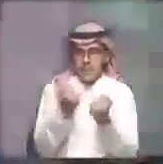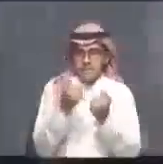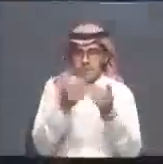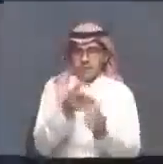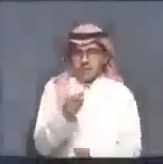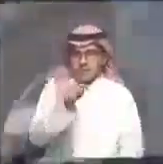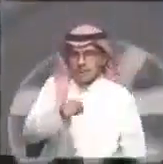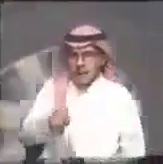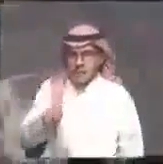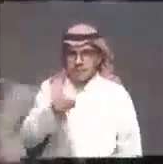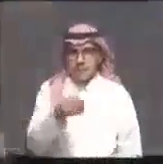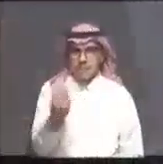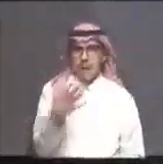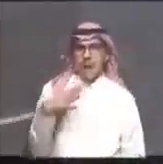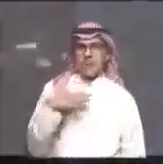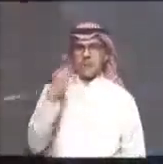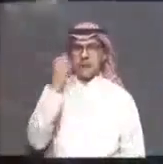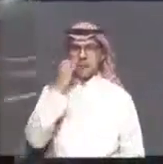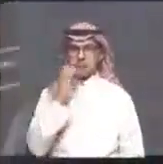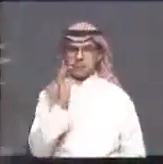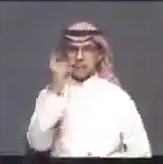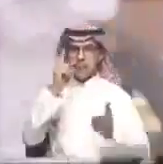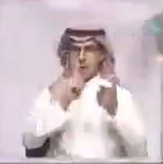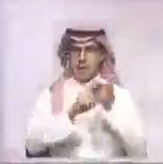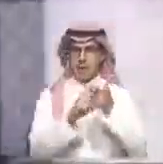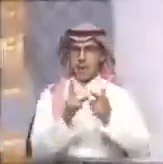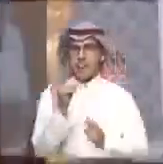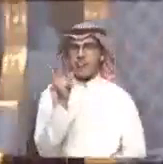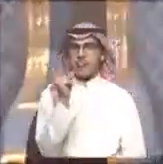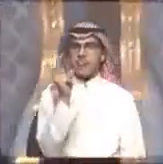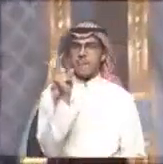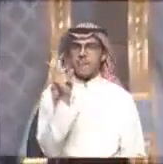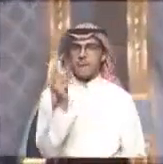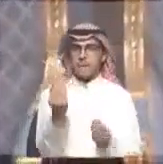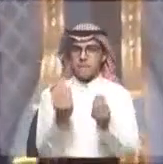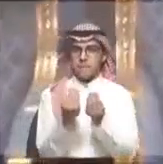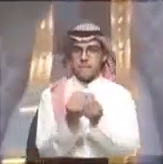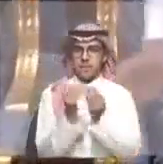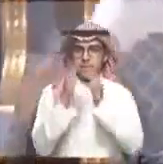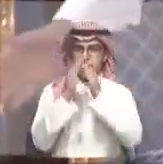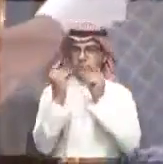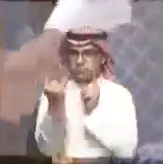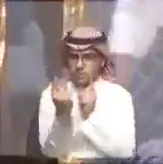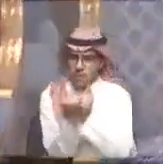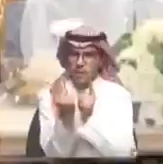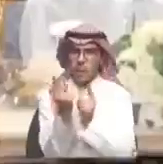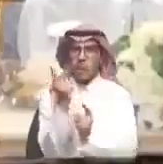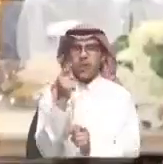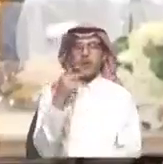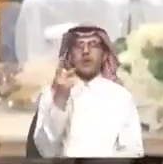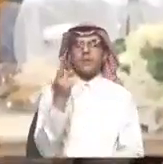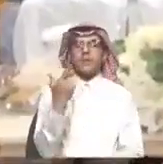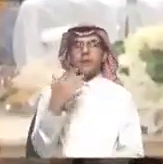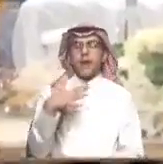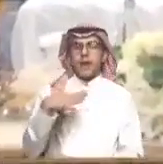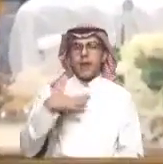وذلك بحضور صاحب السمو الملكي الأمير محمد بن سلمان بن عبد العزيز ولي العهد نائب رئيس مجلس الوزراء وزير الدفاع، وهم كل